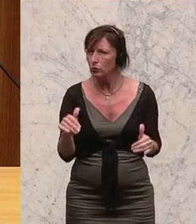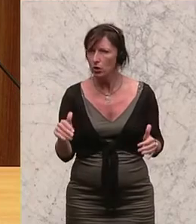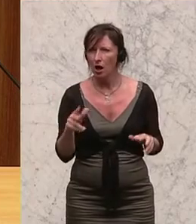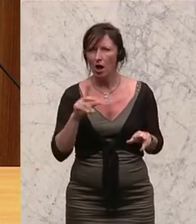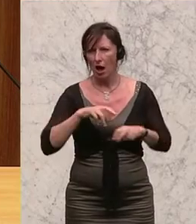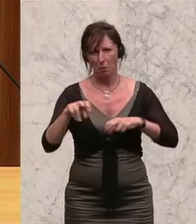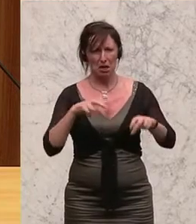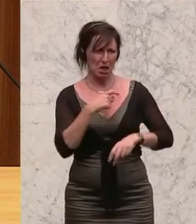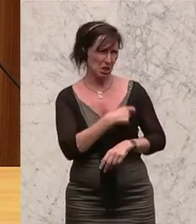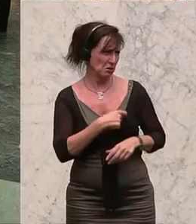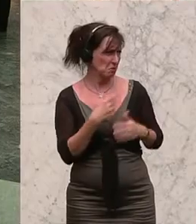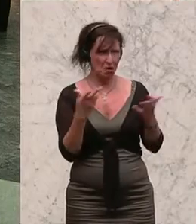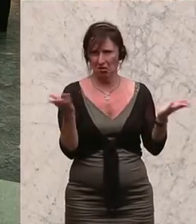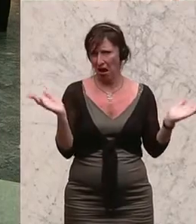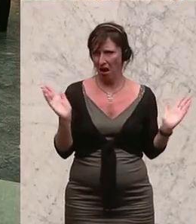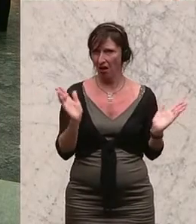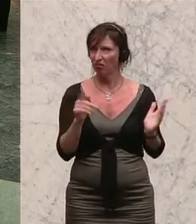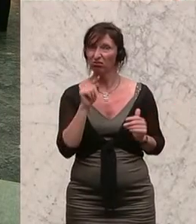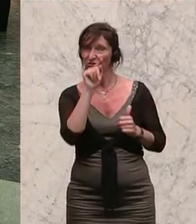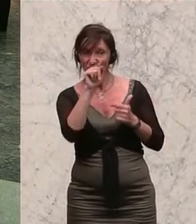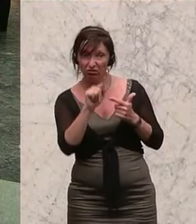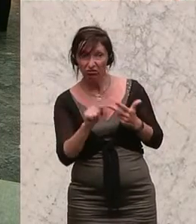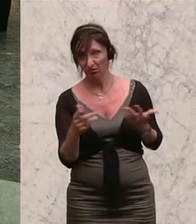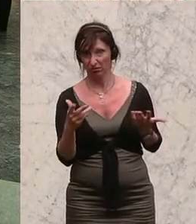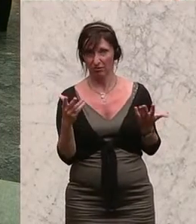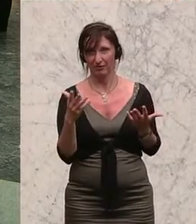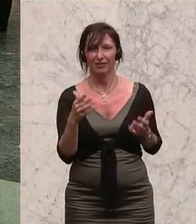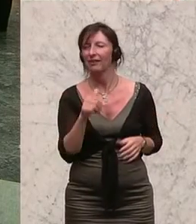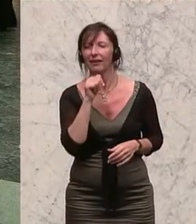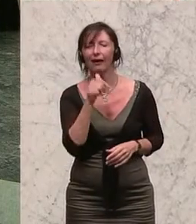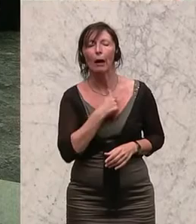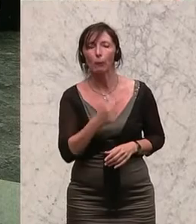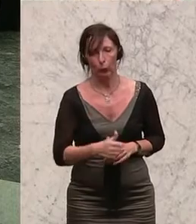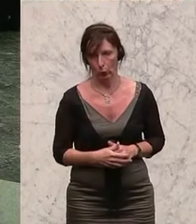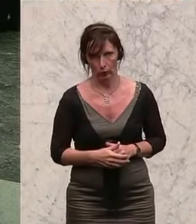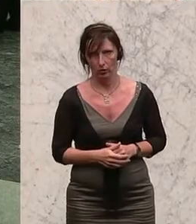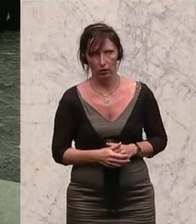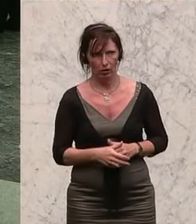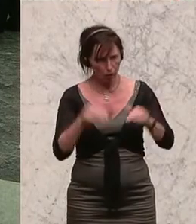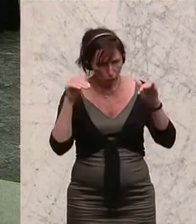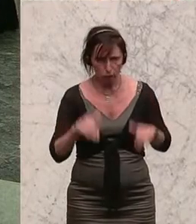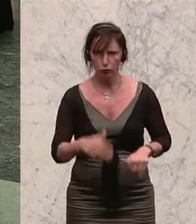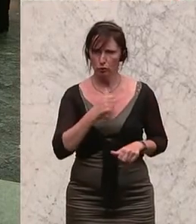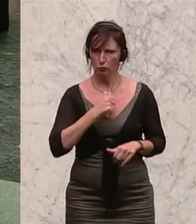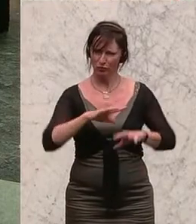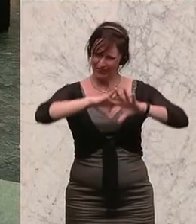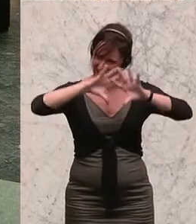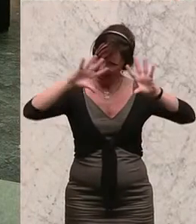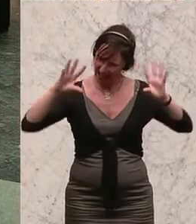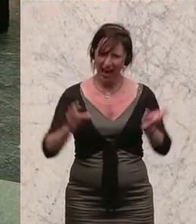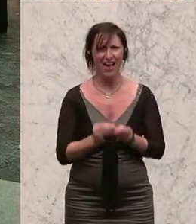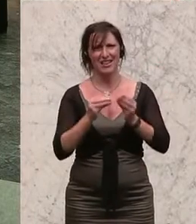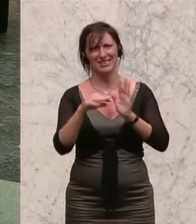den Regierungsparteien in keinem dieser Punkte den entsprechenden Mut. Wir müssen den Mut haben, das gesamte Abgabenrecht,